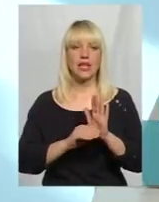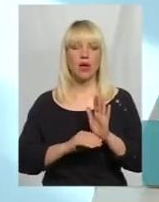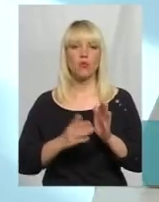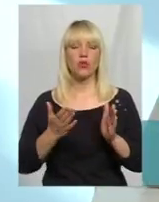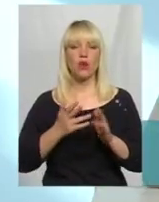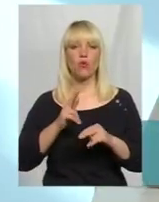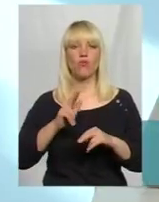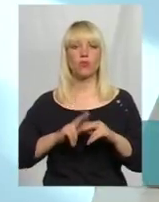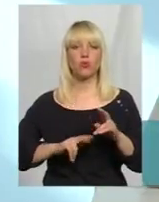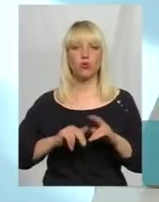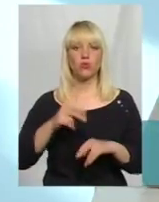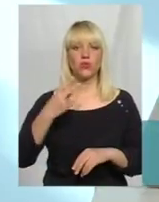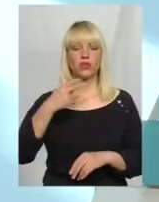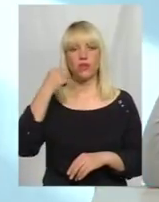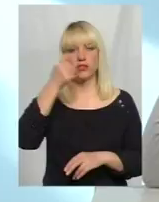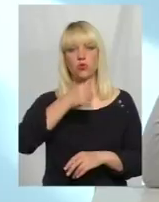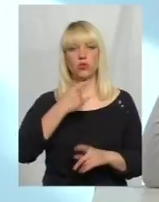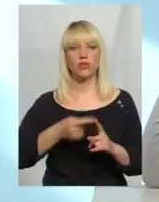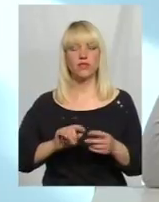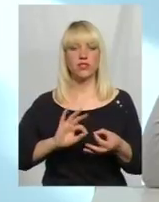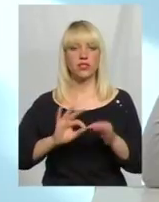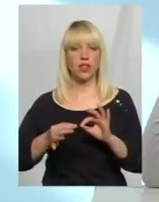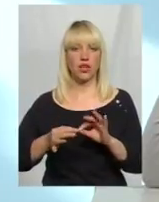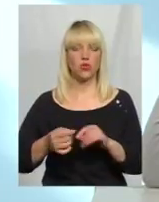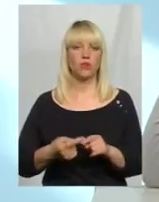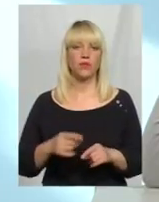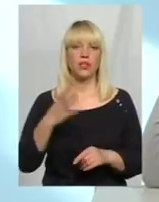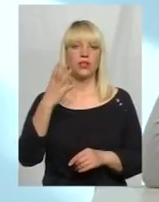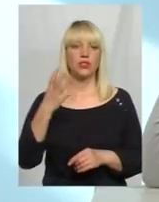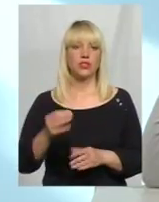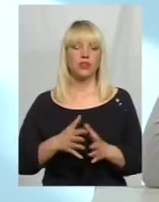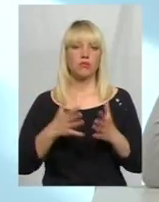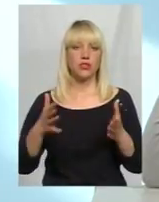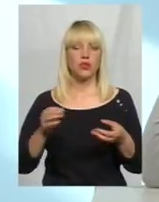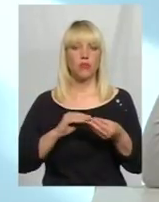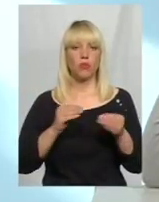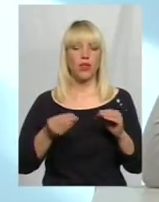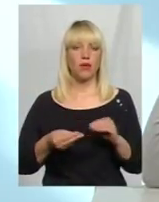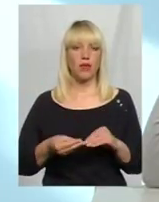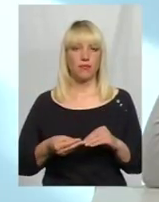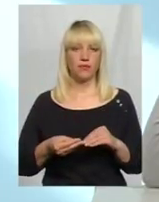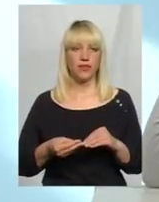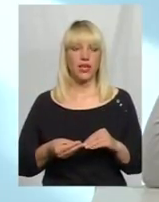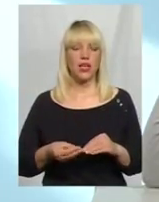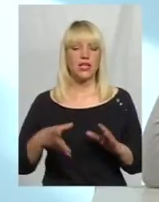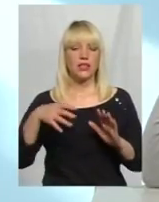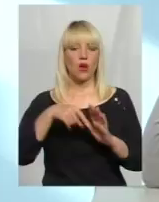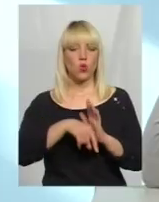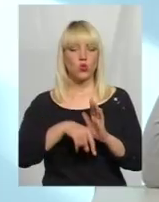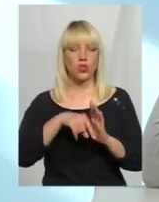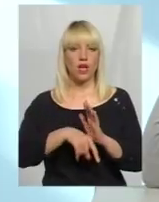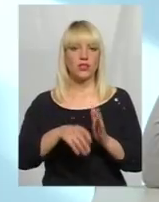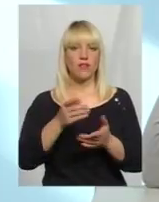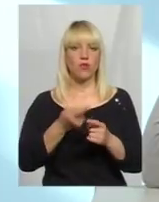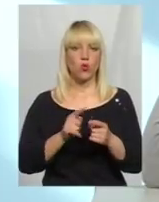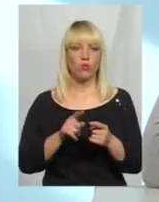20 з лишнім років. Це надзвичайно складно. Ще більша проблема заключається в тому, полягає в